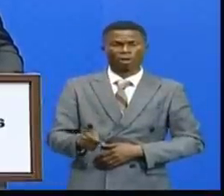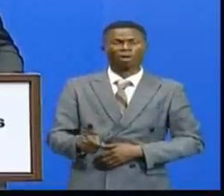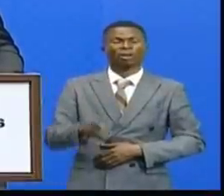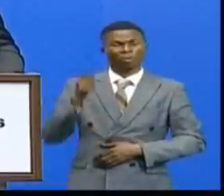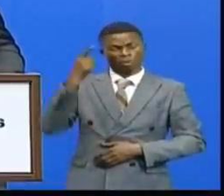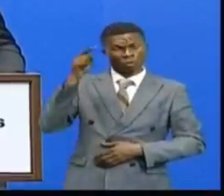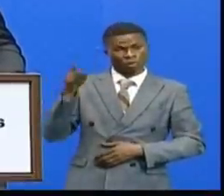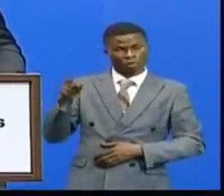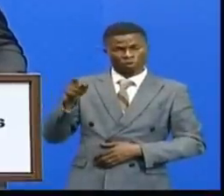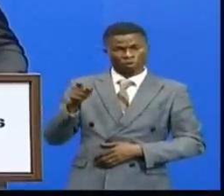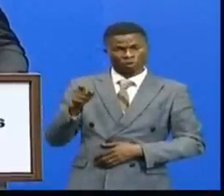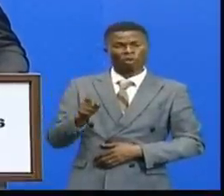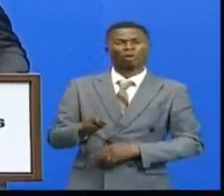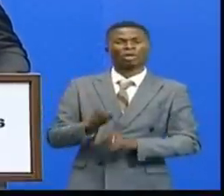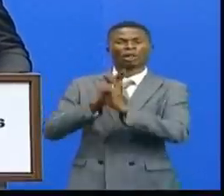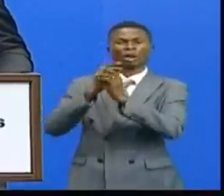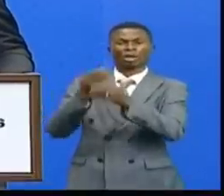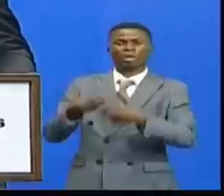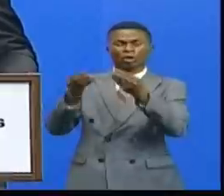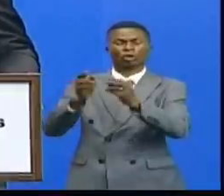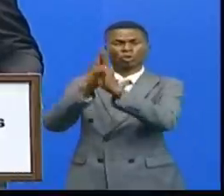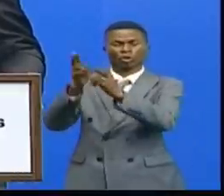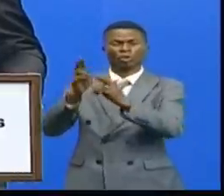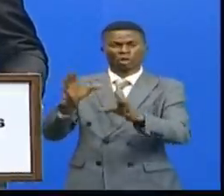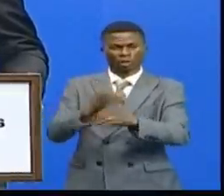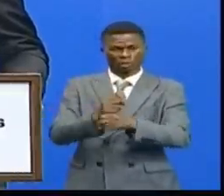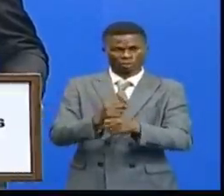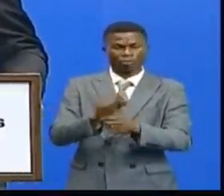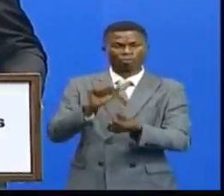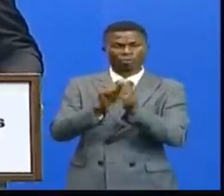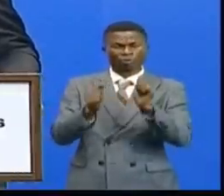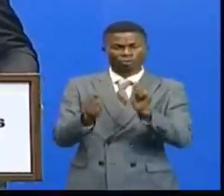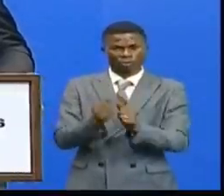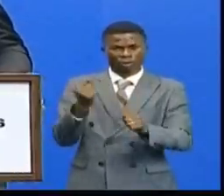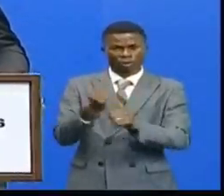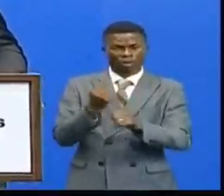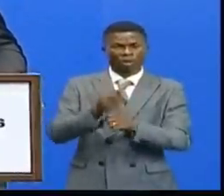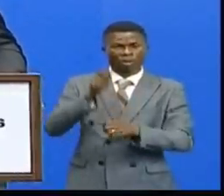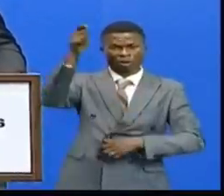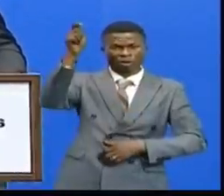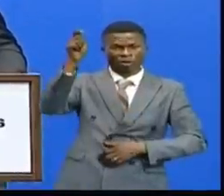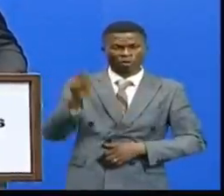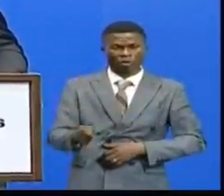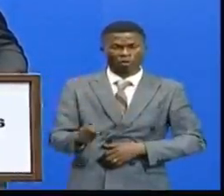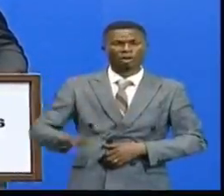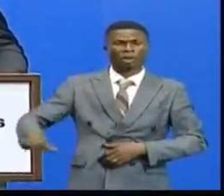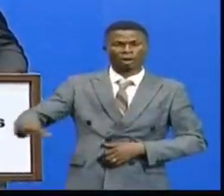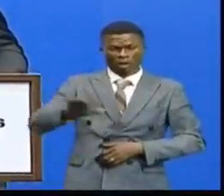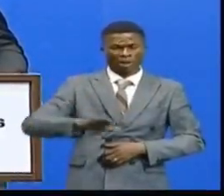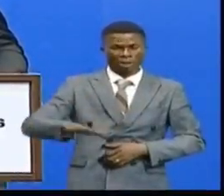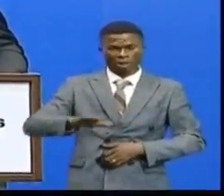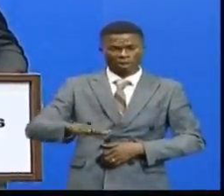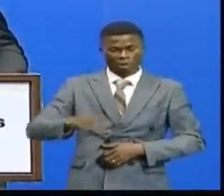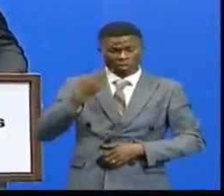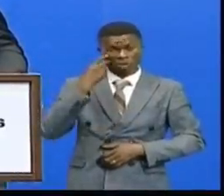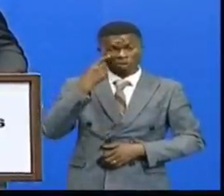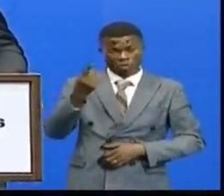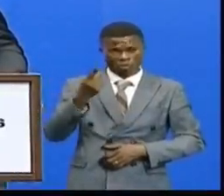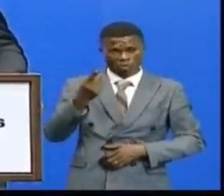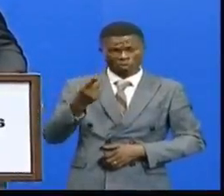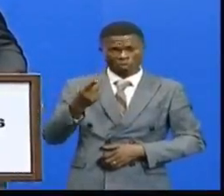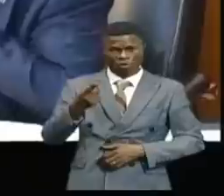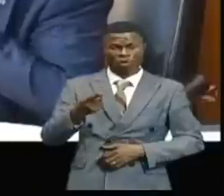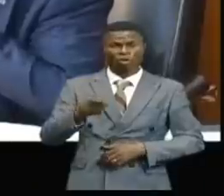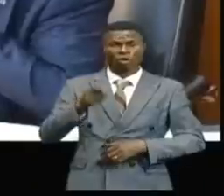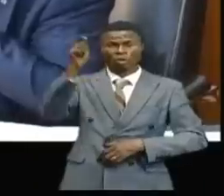sa part présenté une synthèse de la situation opérationnelle militaire du pays qui demeure globalement sous contrôle